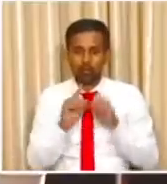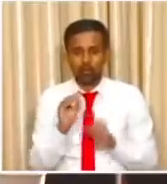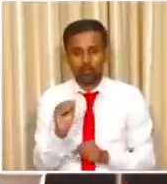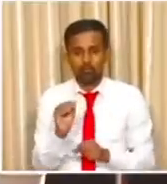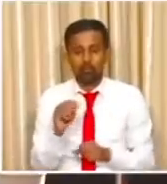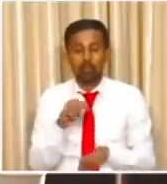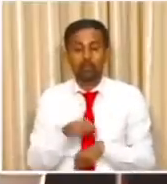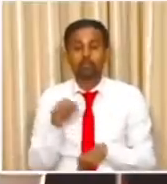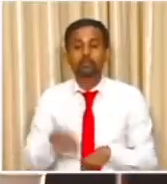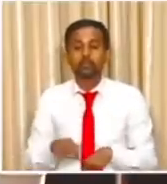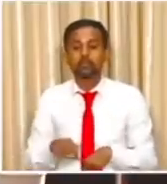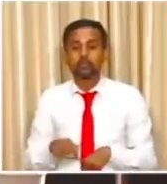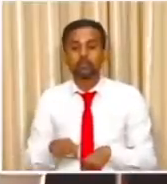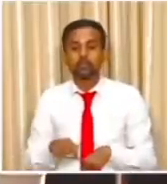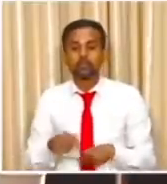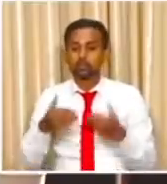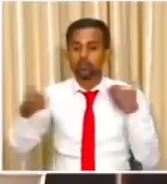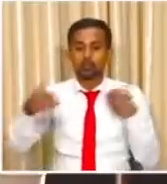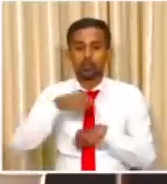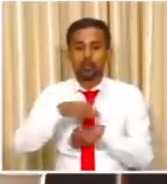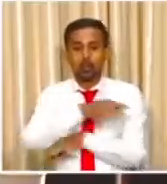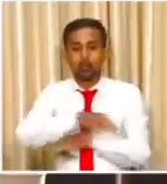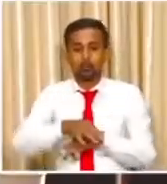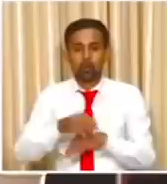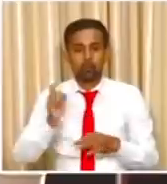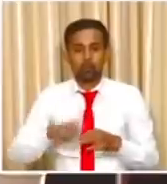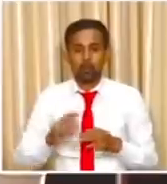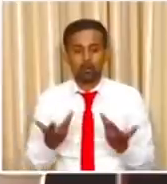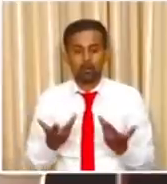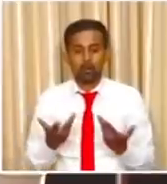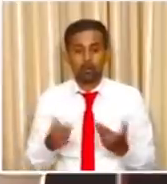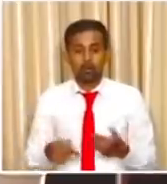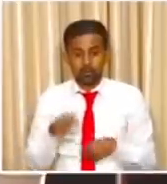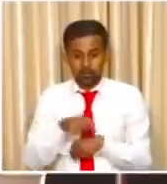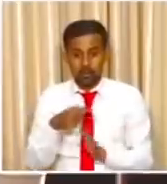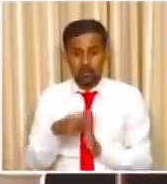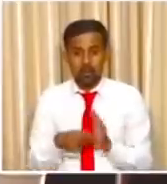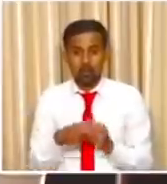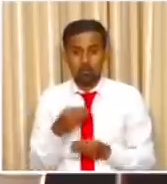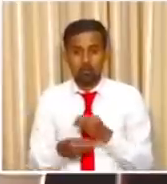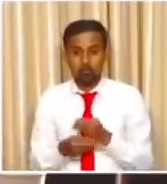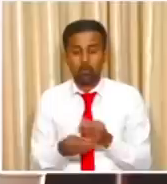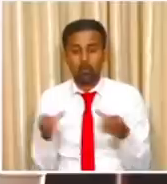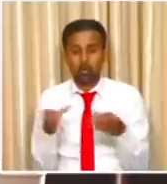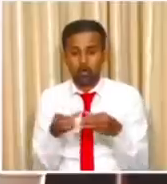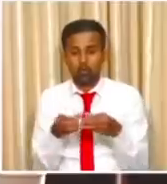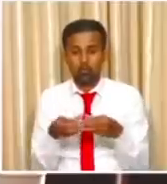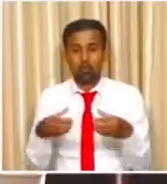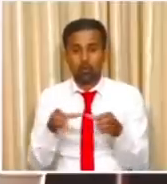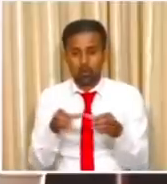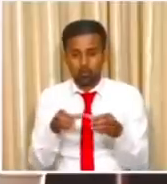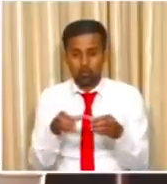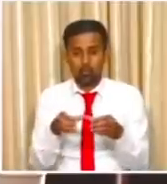හැබැයි දැන් අපි මුහුණ දී තිබෙන්නේ දිගු කාලන ආර්ථික සැලසුම පිළිබඳ ප්‍රශ්නයක් නෙවෙයි දැන් මේ දේශීය කර්මාන්තයේ නියැලෙන කණ්ඩායම දේශීය